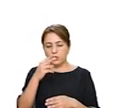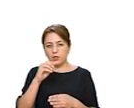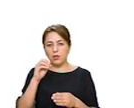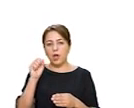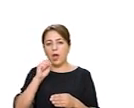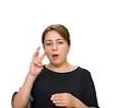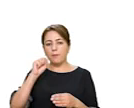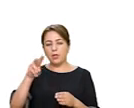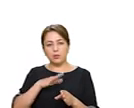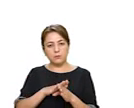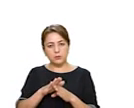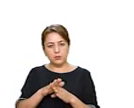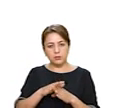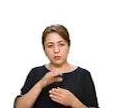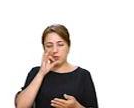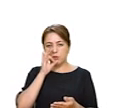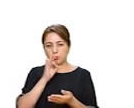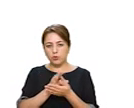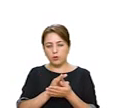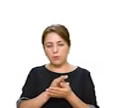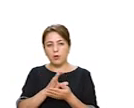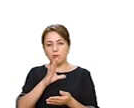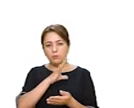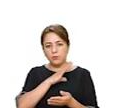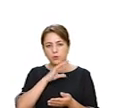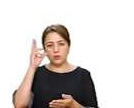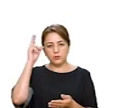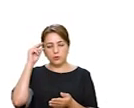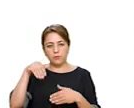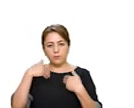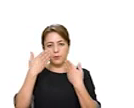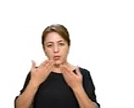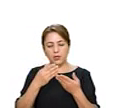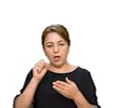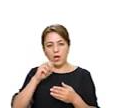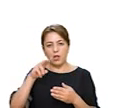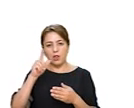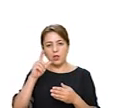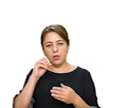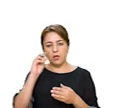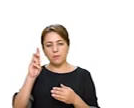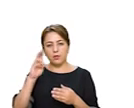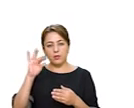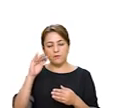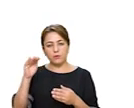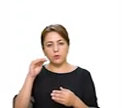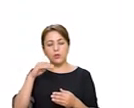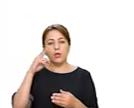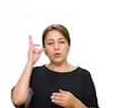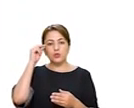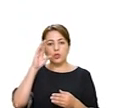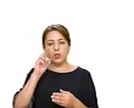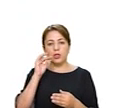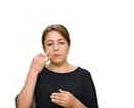bajarilsa, natijada hosil qilingan son berilgan algebrik ifodaning son qiymati